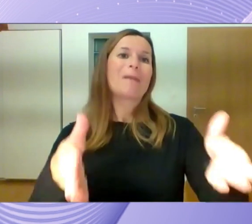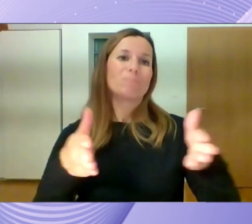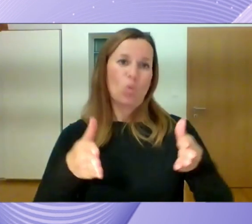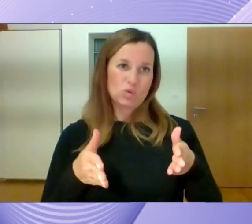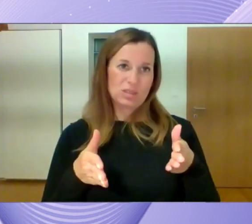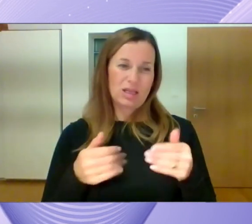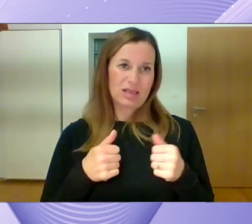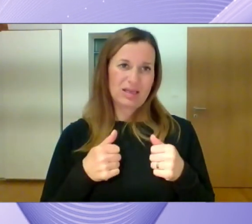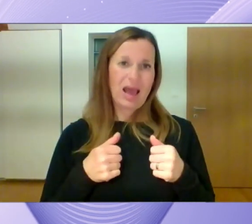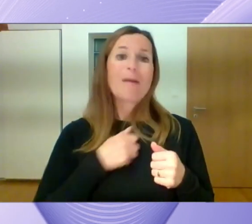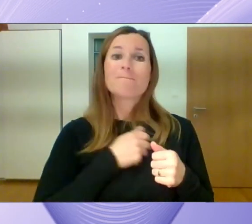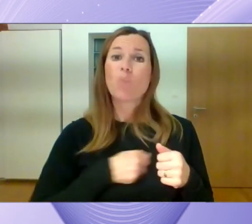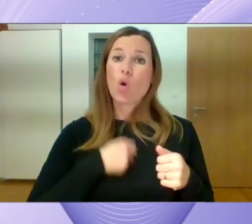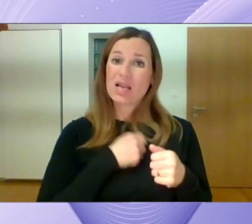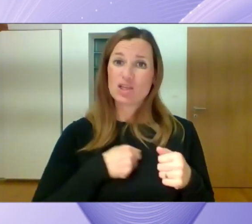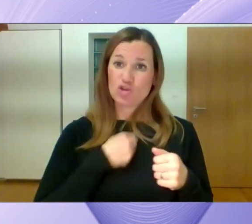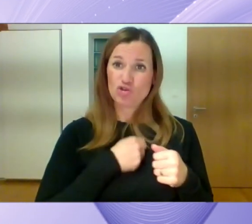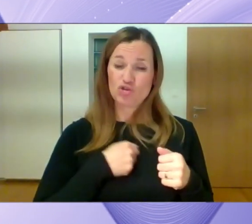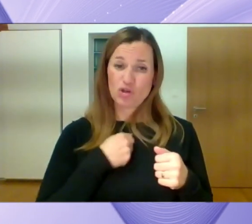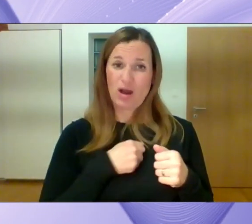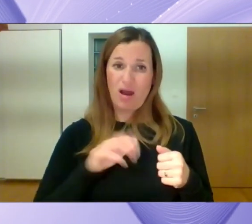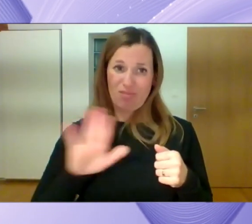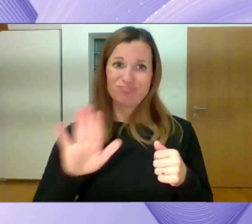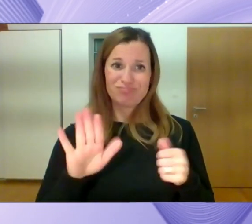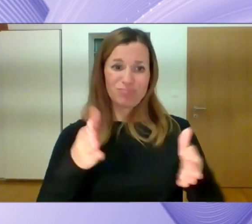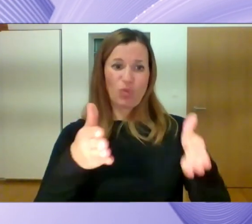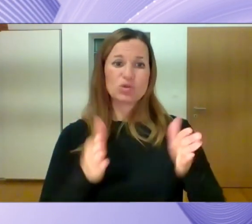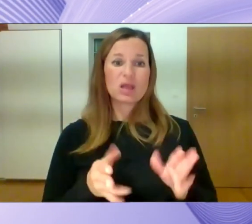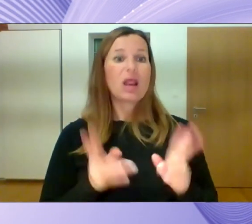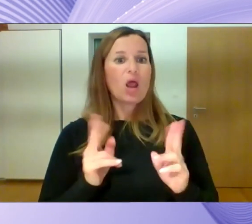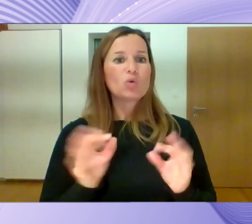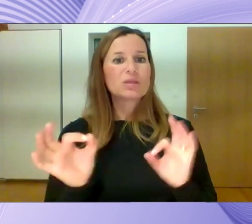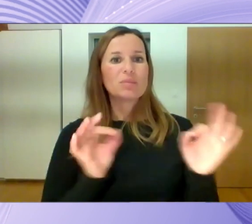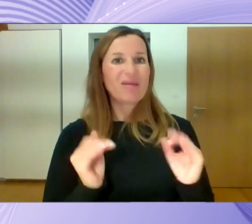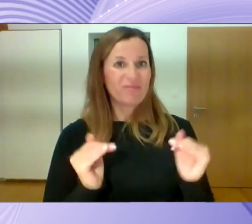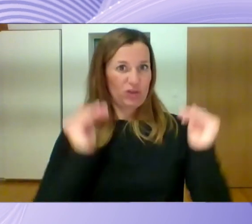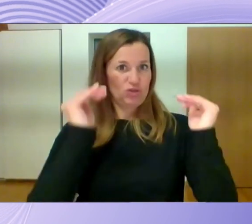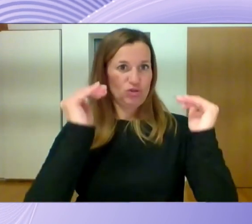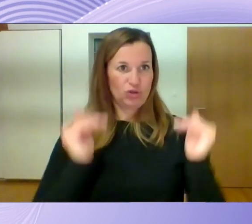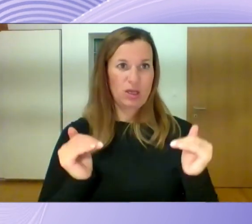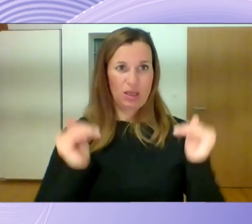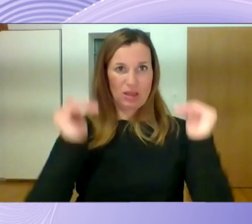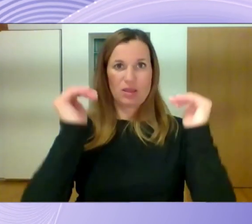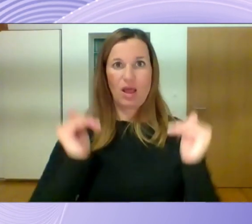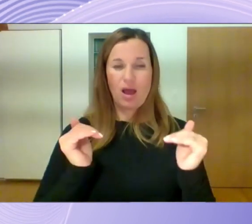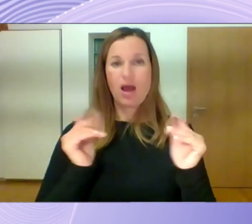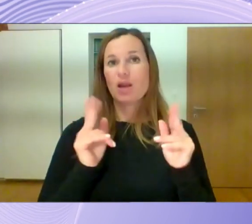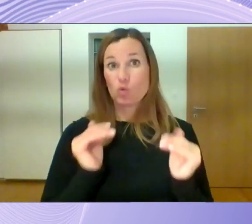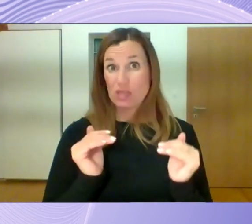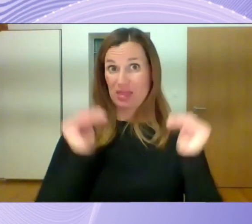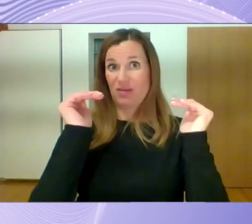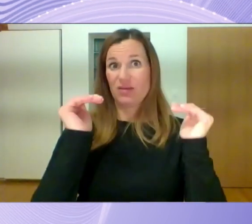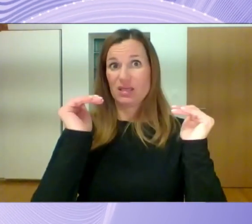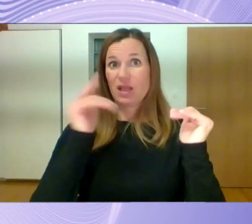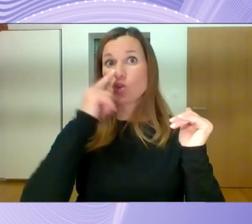postelje, lahko se nastavi višina, se lahko nastavi, se jo lahko dvigne, se lahko noge dvigne.